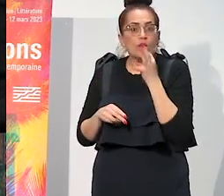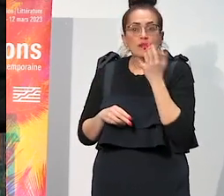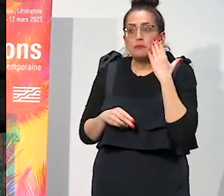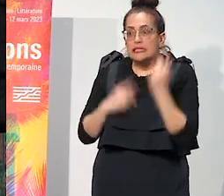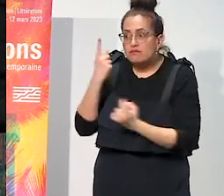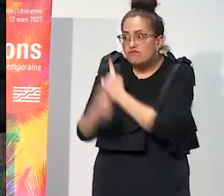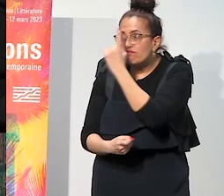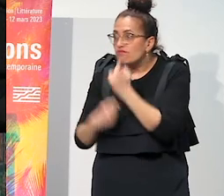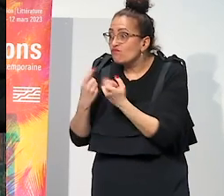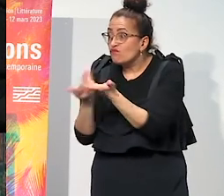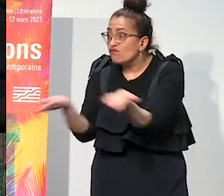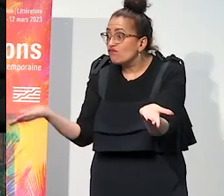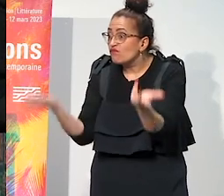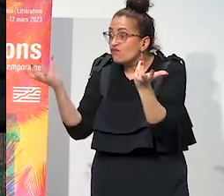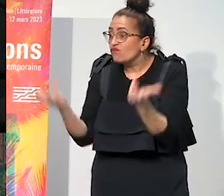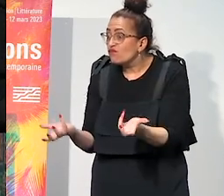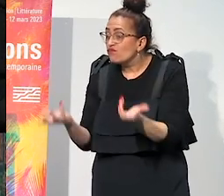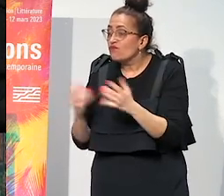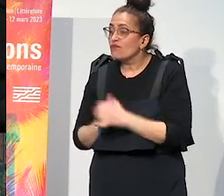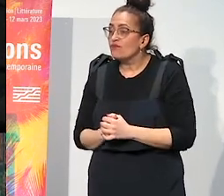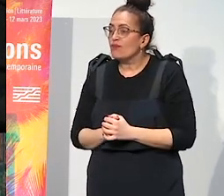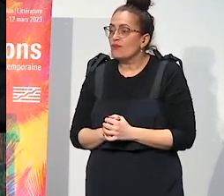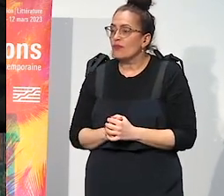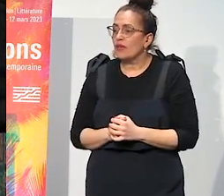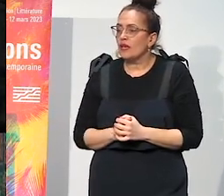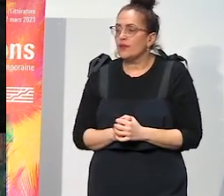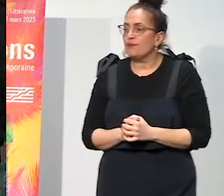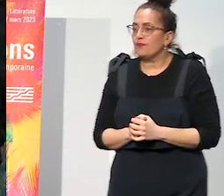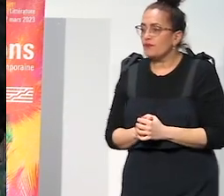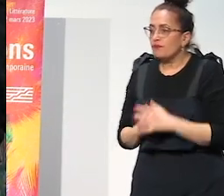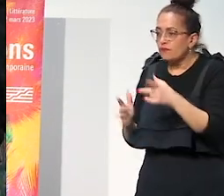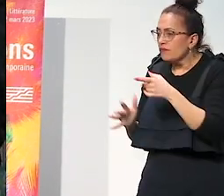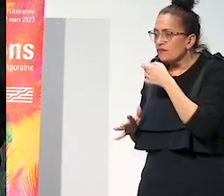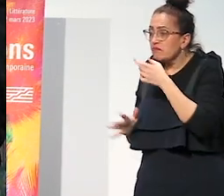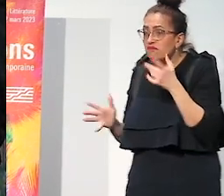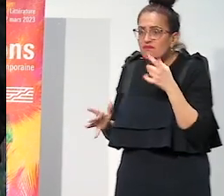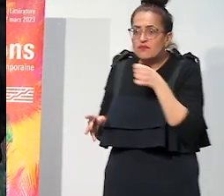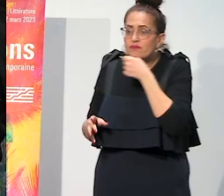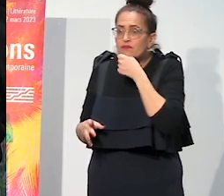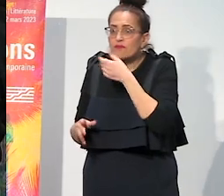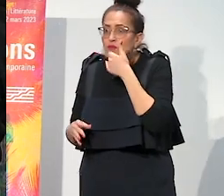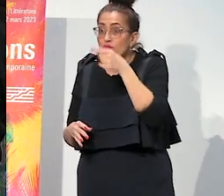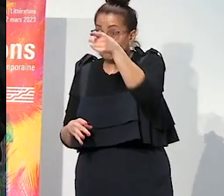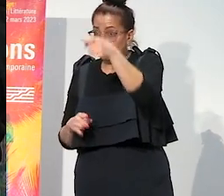questions, à Lola Lafont. Ben voilà, allez-y. Je ne sais pas si on vous entend, sinon je vous passe mon micro.